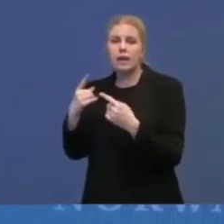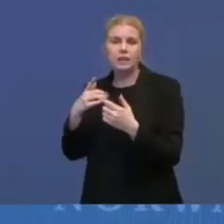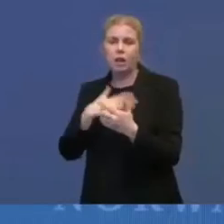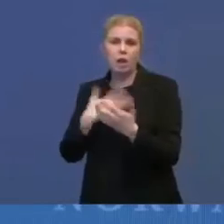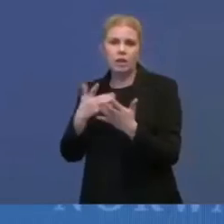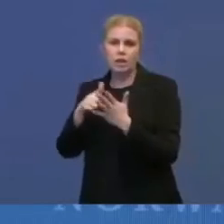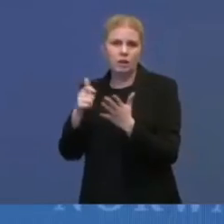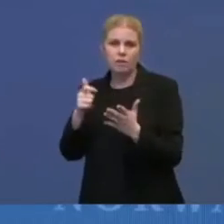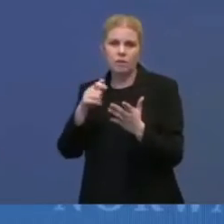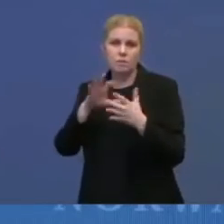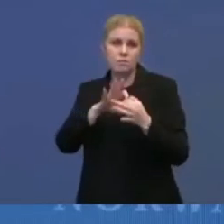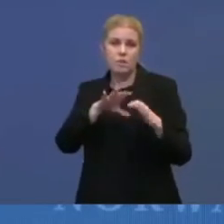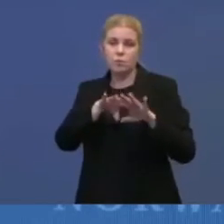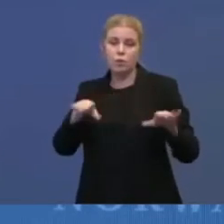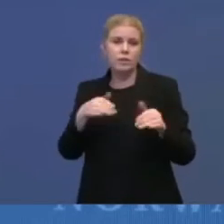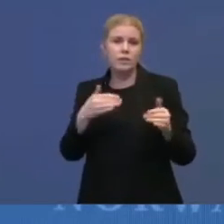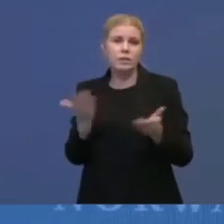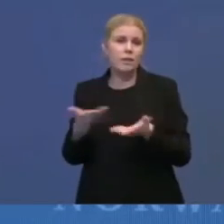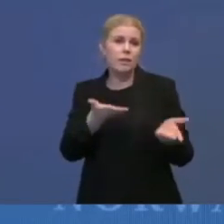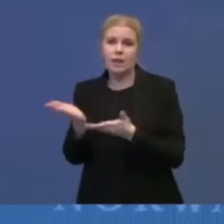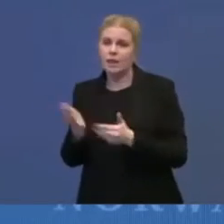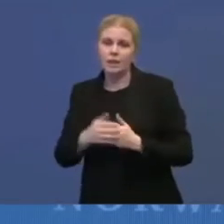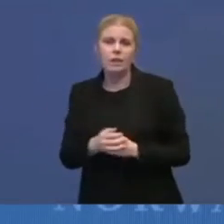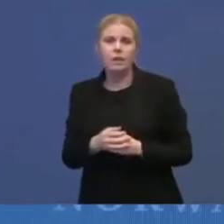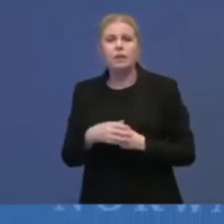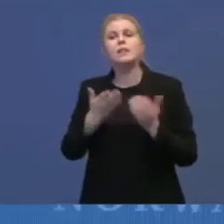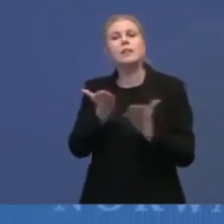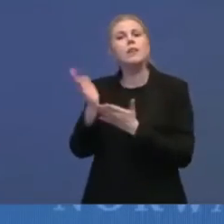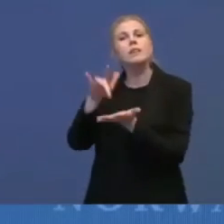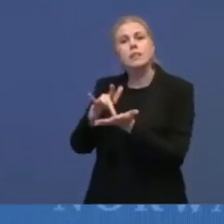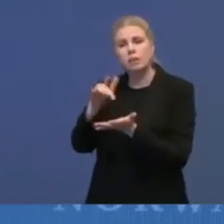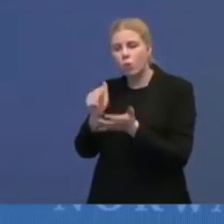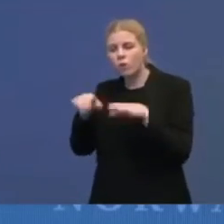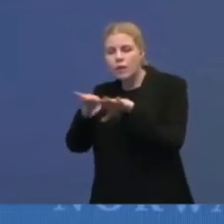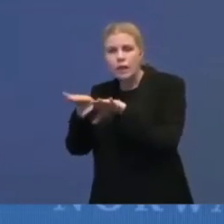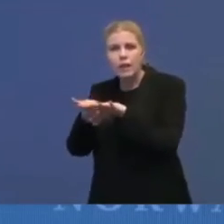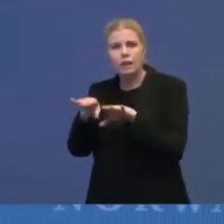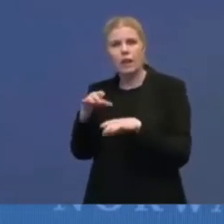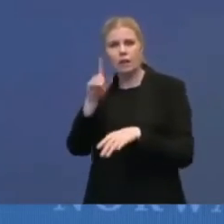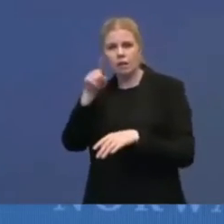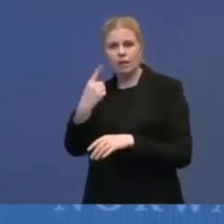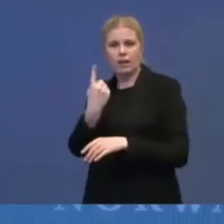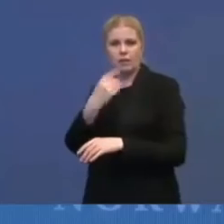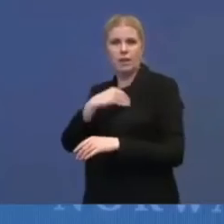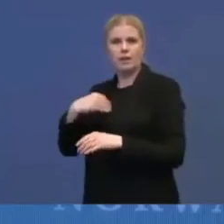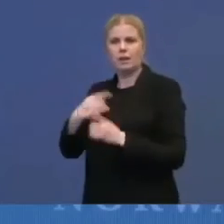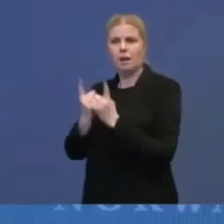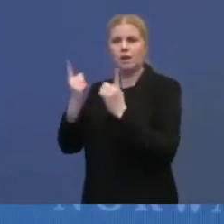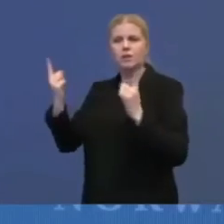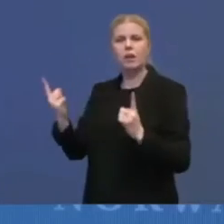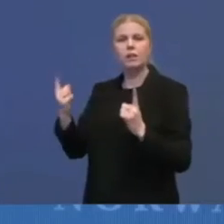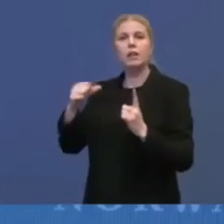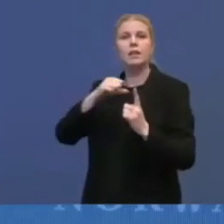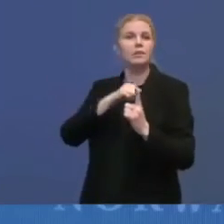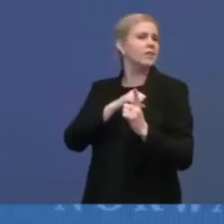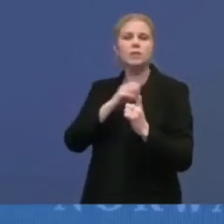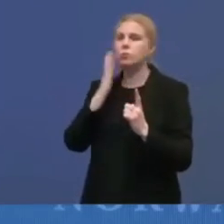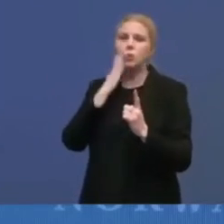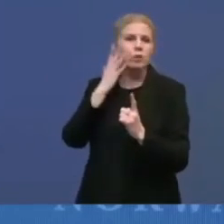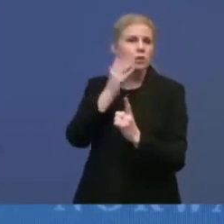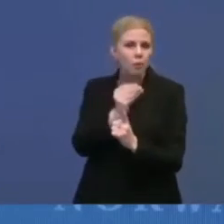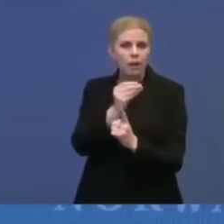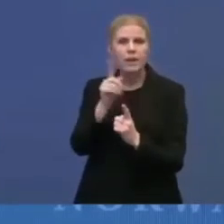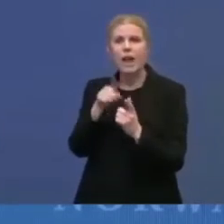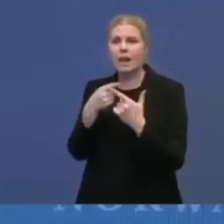digi adhegistamiska. Gobaha xuntada yaabitaan edha waa inna diyaariyan indahtka an isku guri daggane in aama si